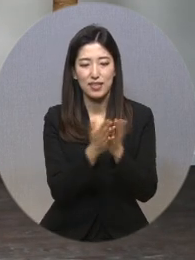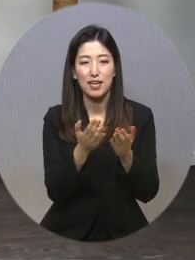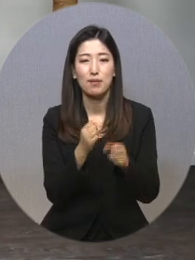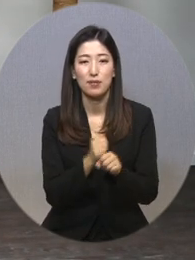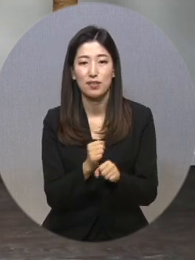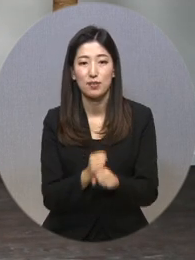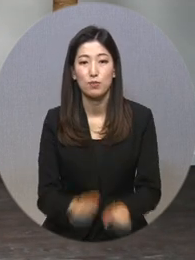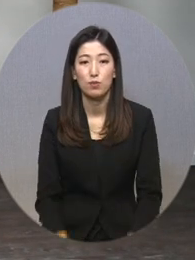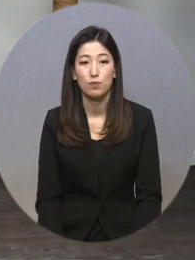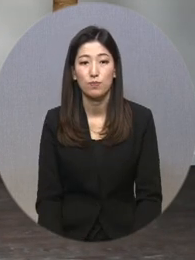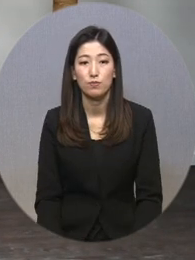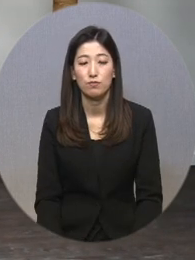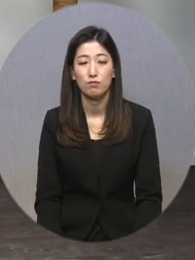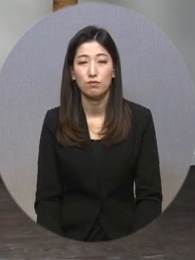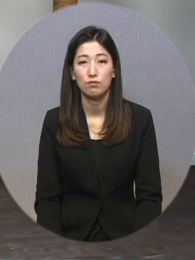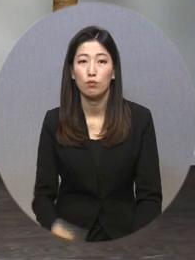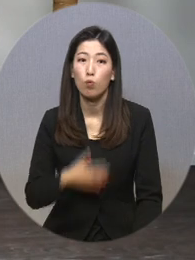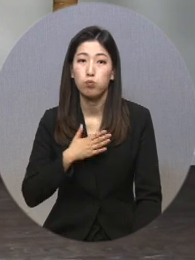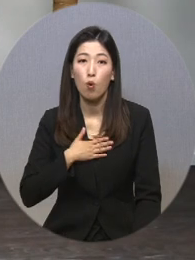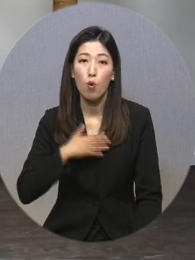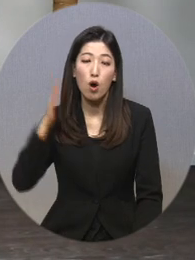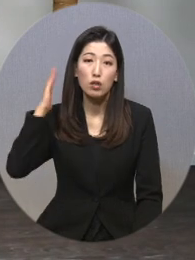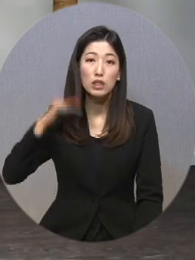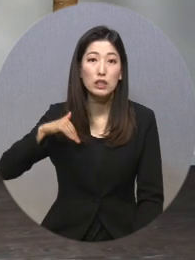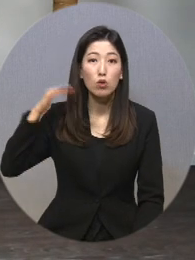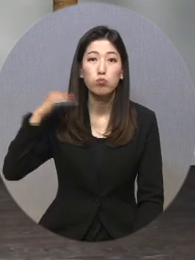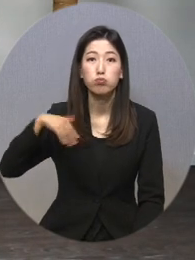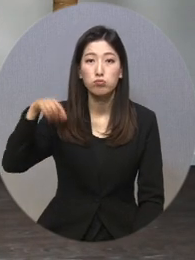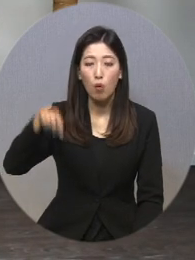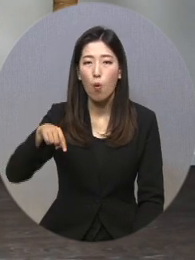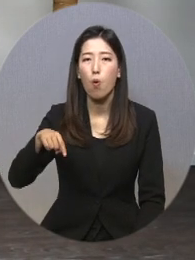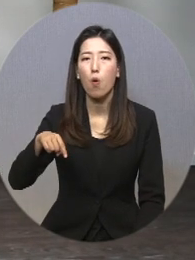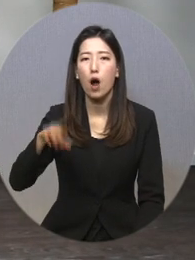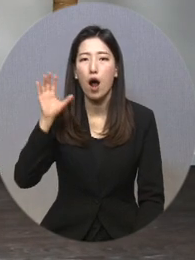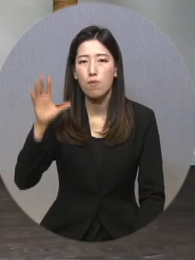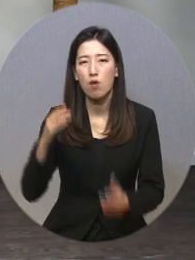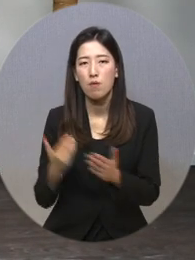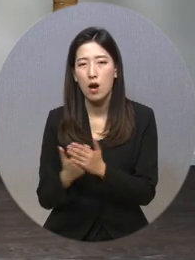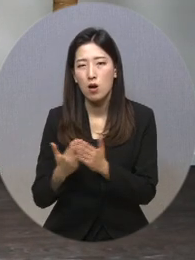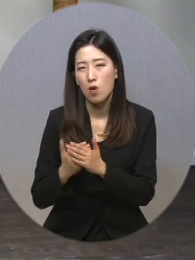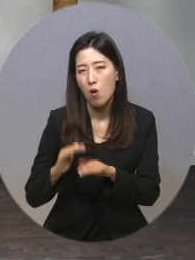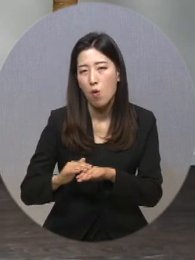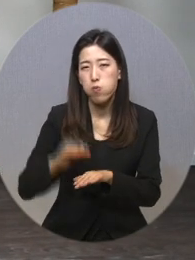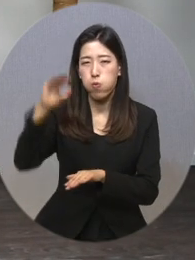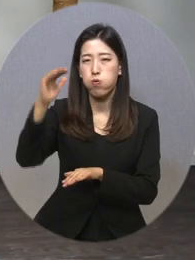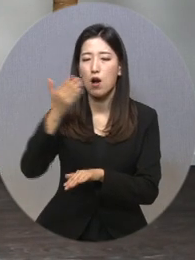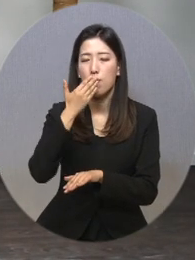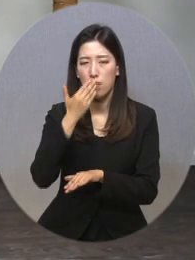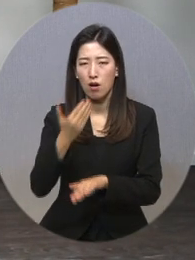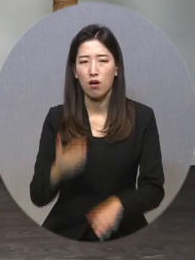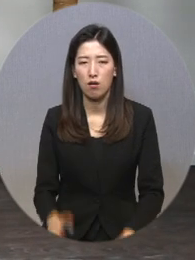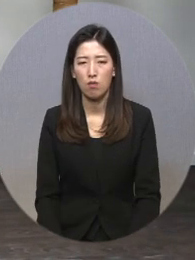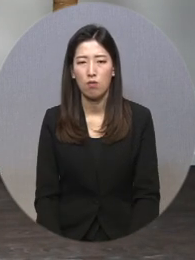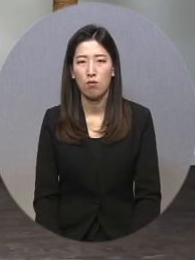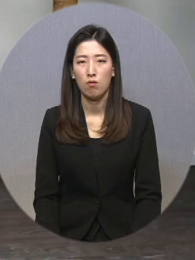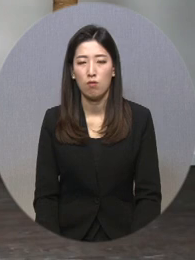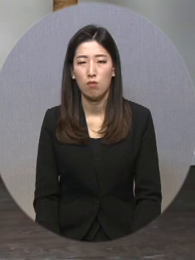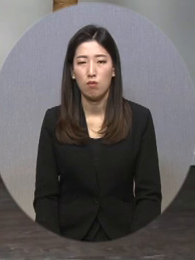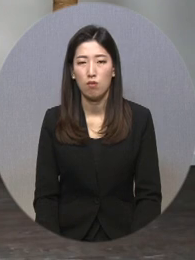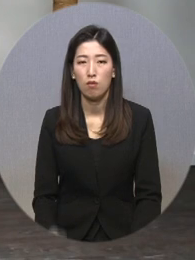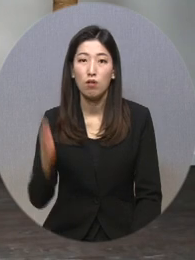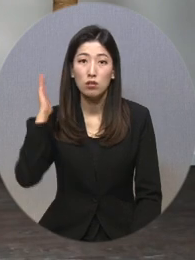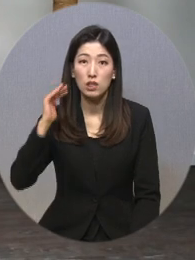저는 의정부를 볼 때마다 우선 의정부는 굉장히 잠재력이 큰 도시라고 생각합니다. 의정부는 긴